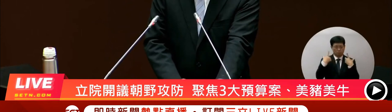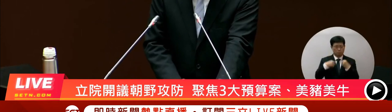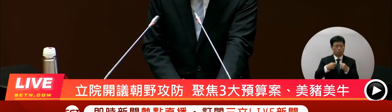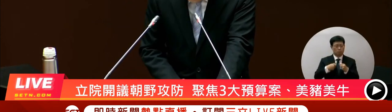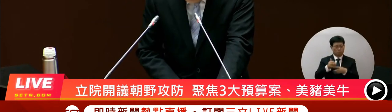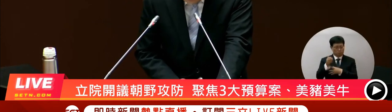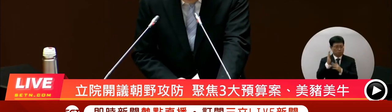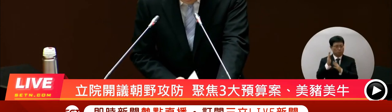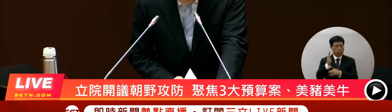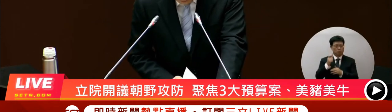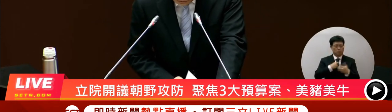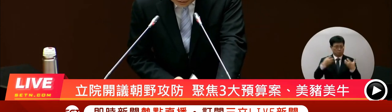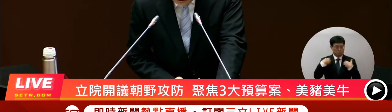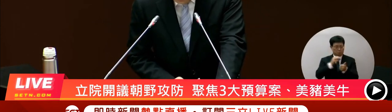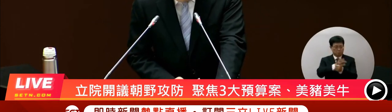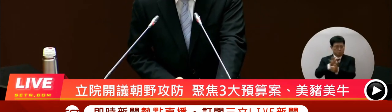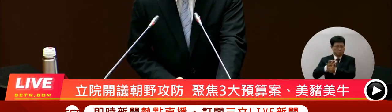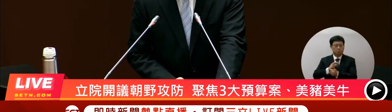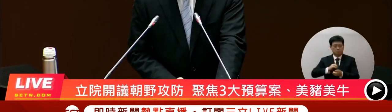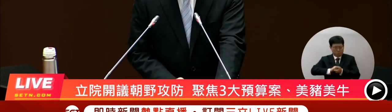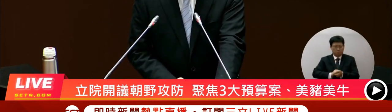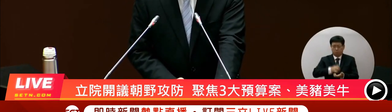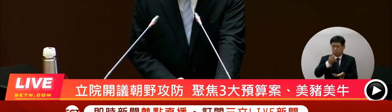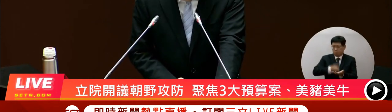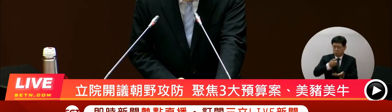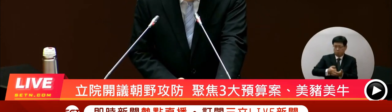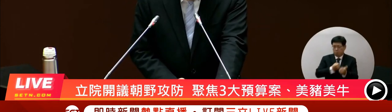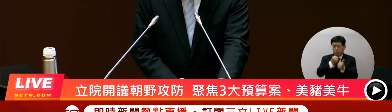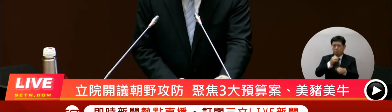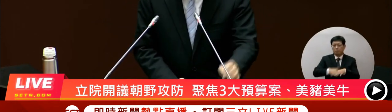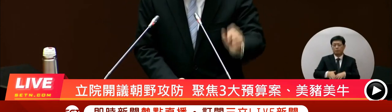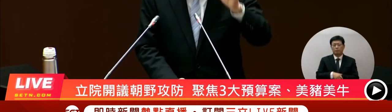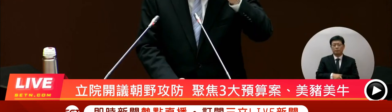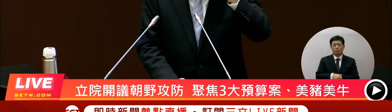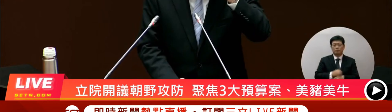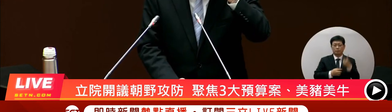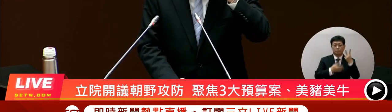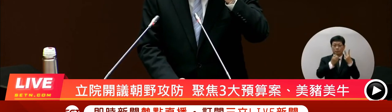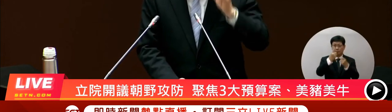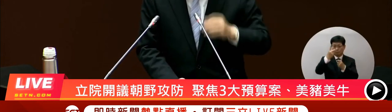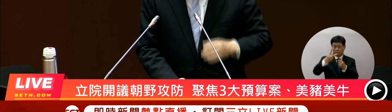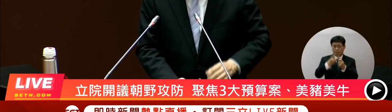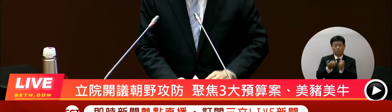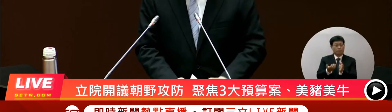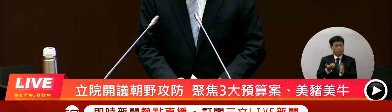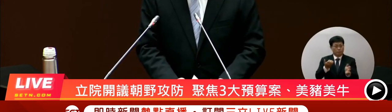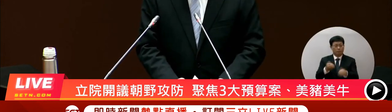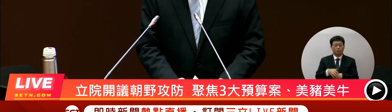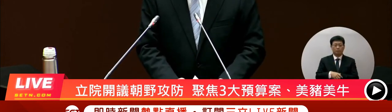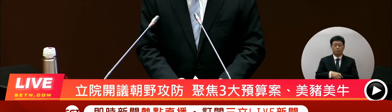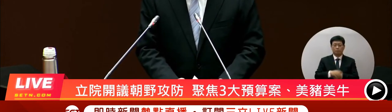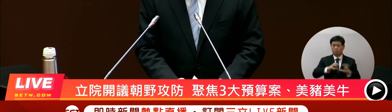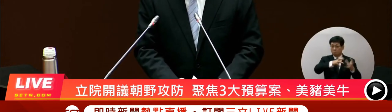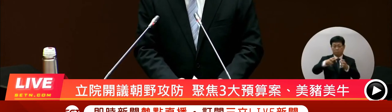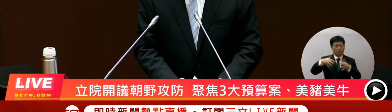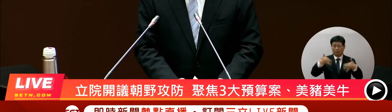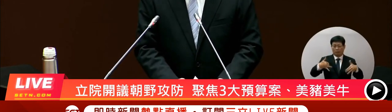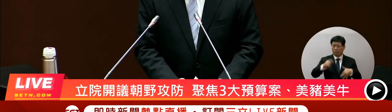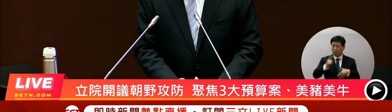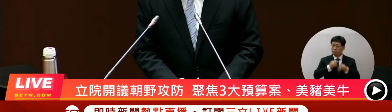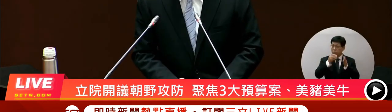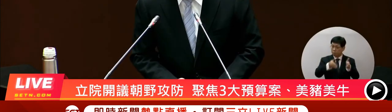的责任，我们绝对严格把关。在2012年以前，国际上还没有针